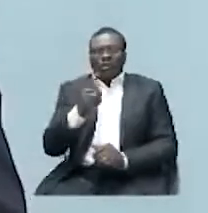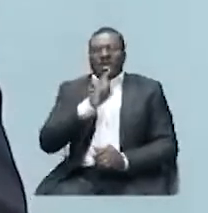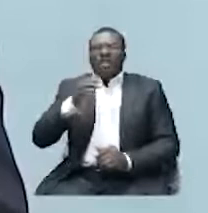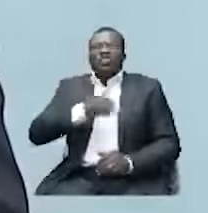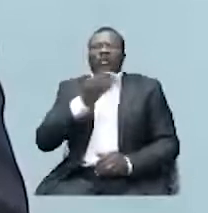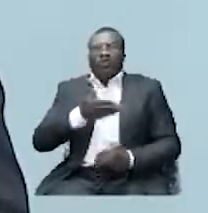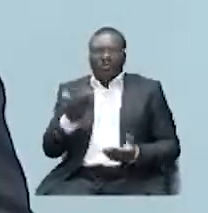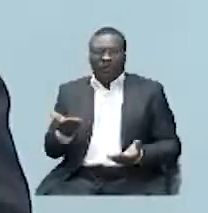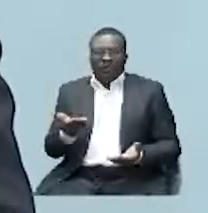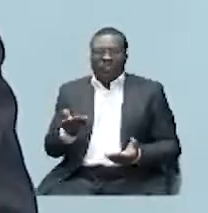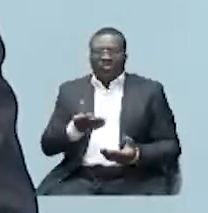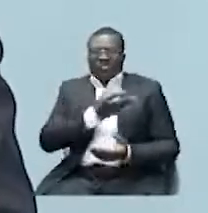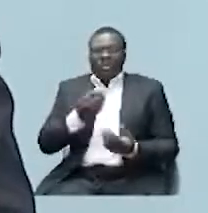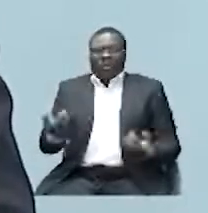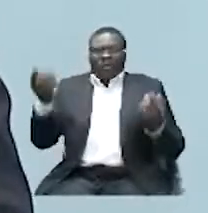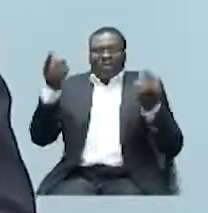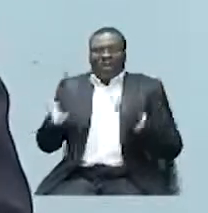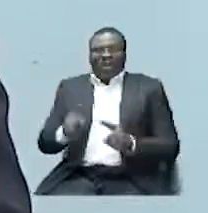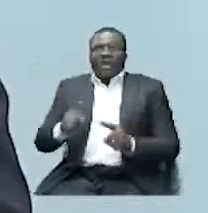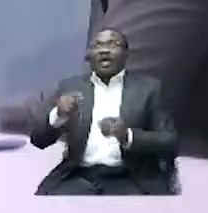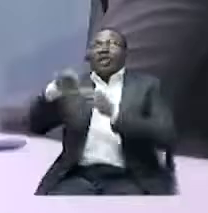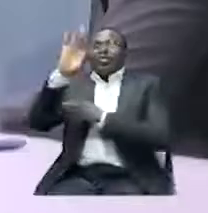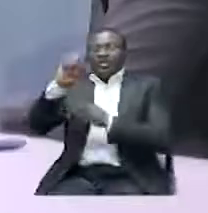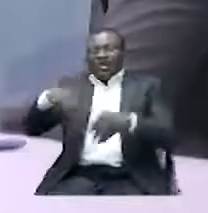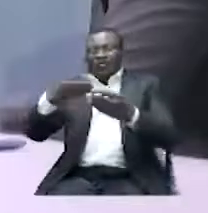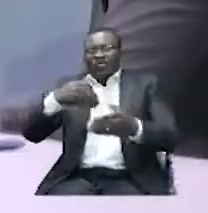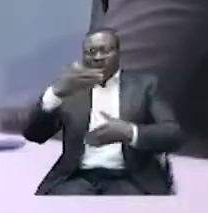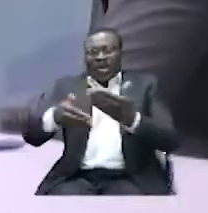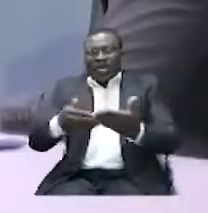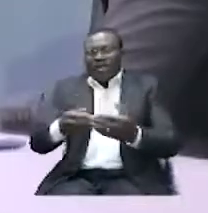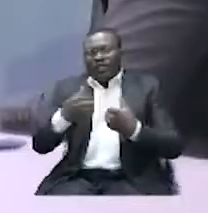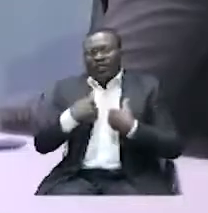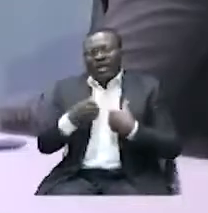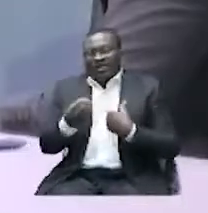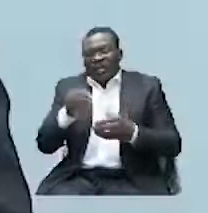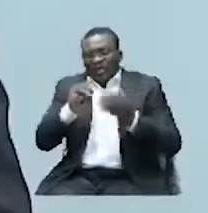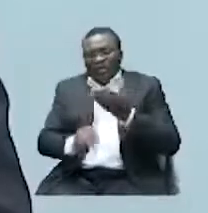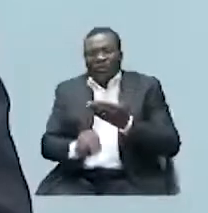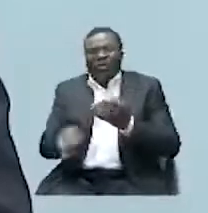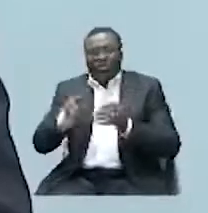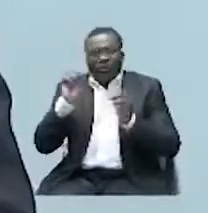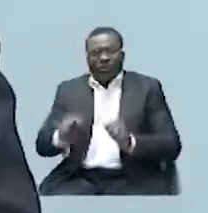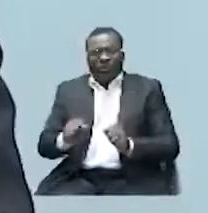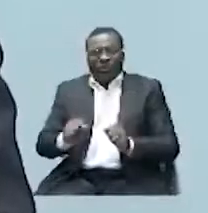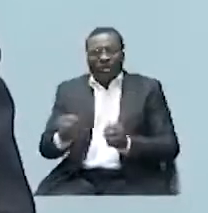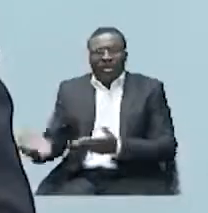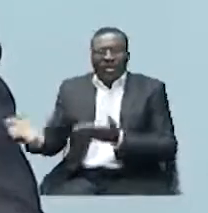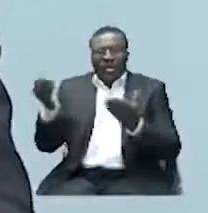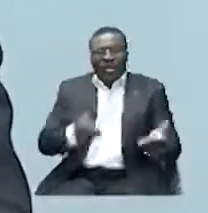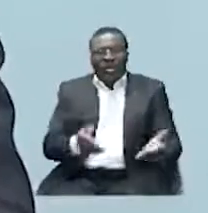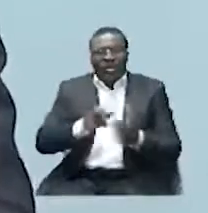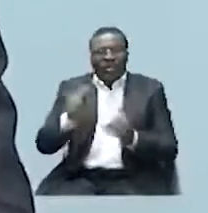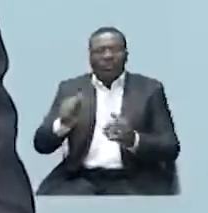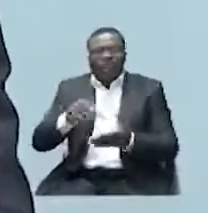heureux. Et quand le ciel vous accorde la grâce de vous assurer le minimum, vous pouvez en retour apporter ce que vous avez